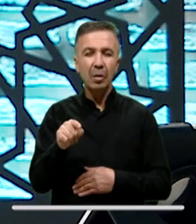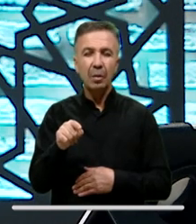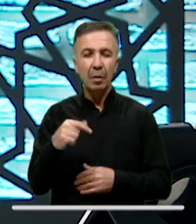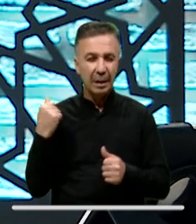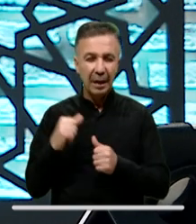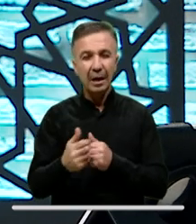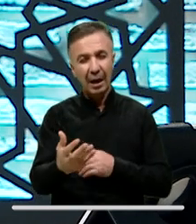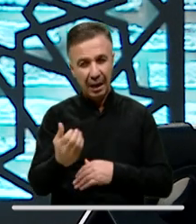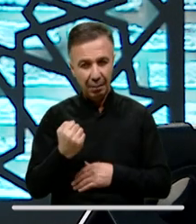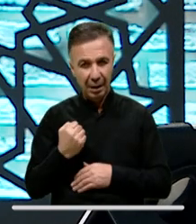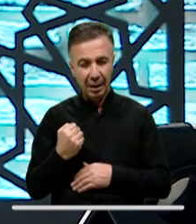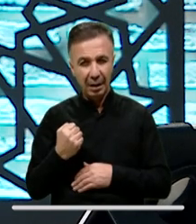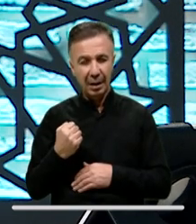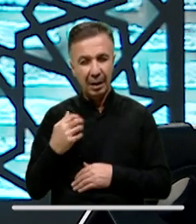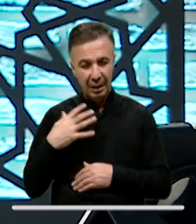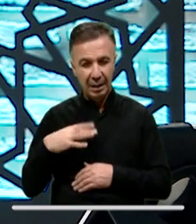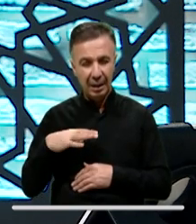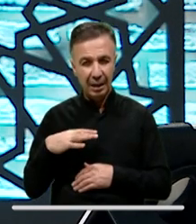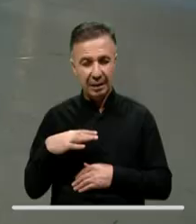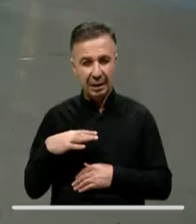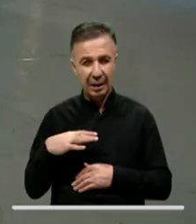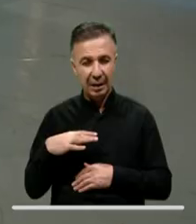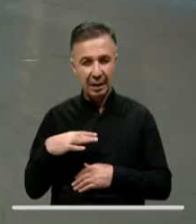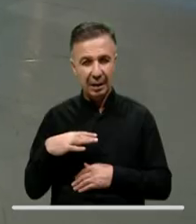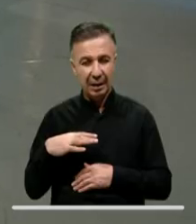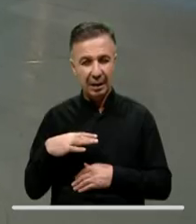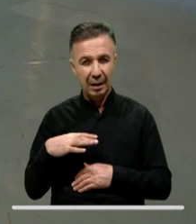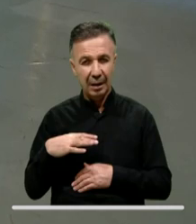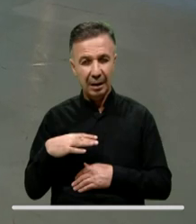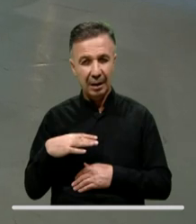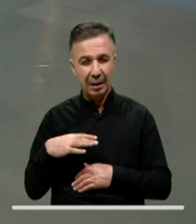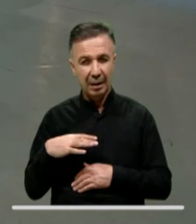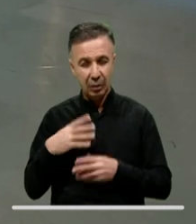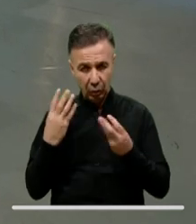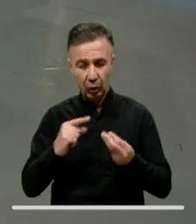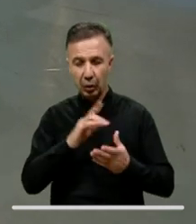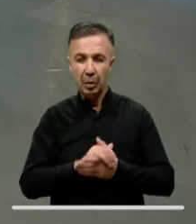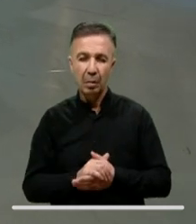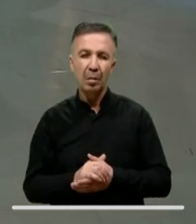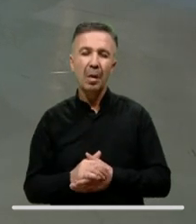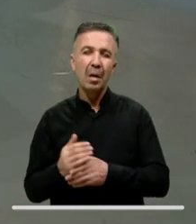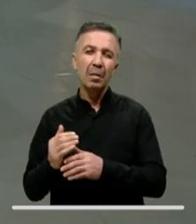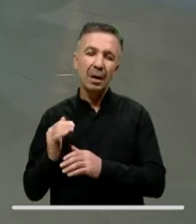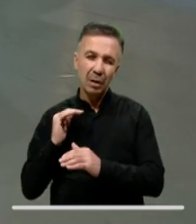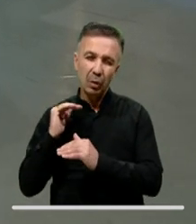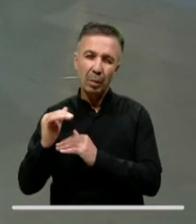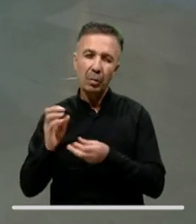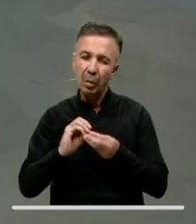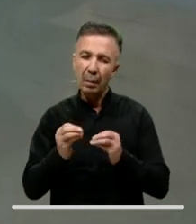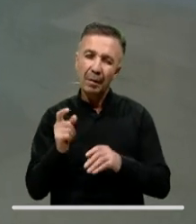bu durumda ne olur dedi hocam. Şimdi, kısa bir cevap istedim. Yani değerli hocam bakın bu konuda toplumsal bir problemimiz var, hatamız